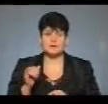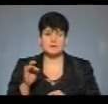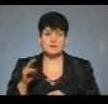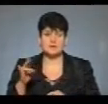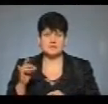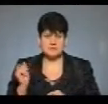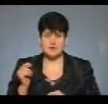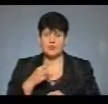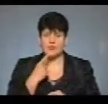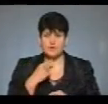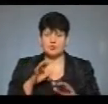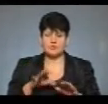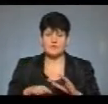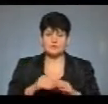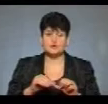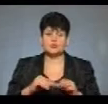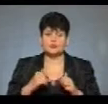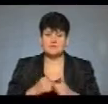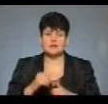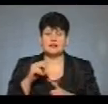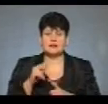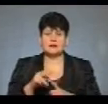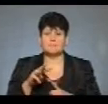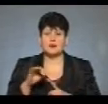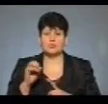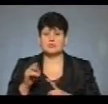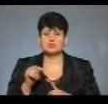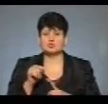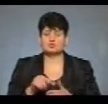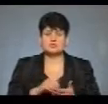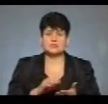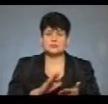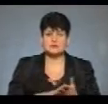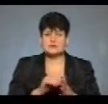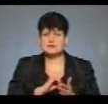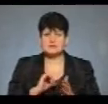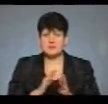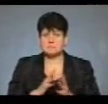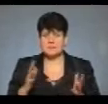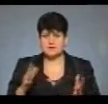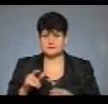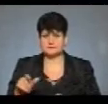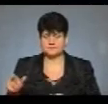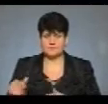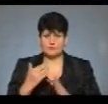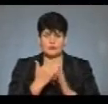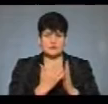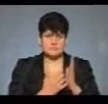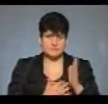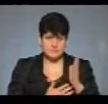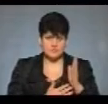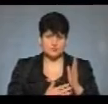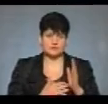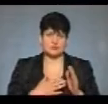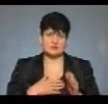За словами голови виборчої комісії Лілії Миколаїшин, тут зареєстровано найбільше виборців. По списку виборців уточному у